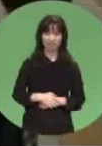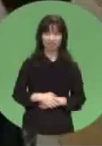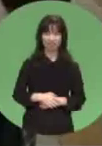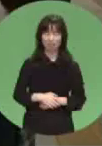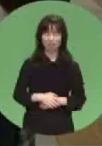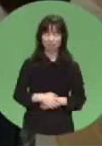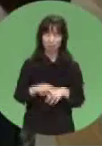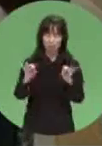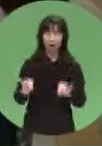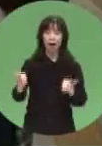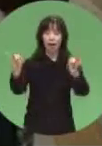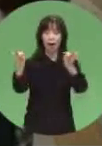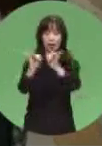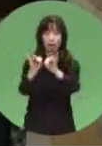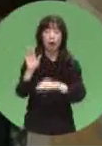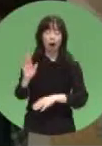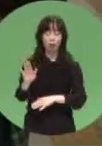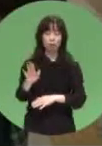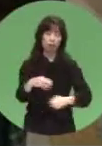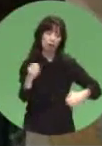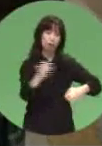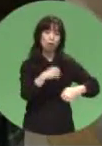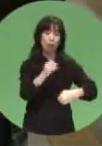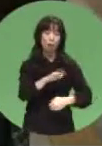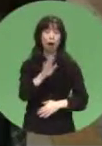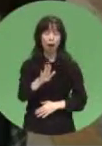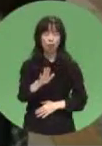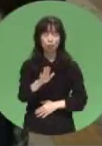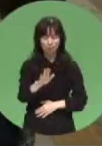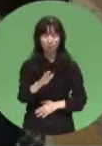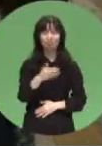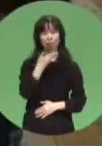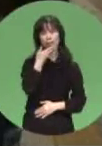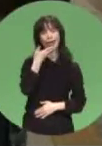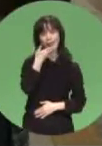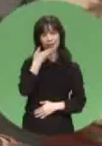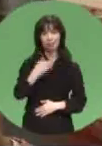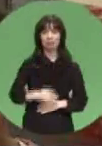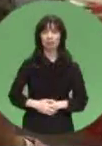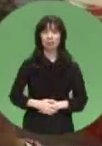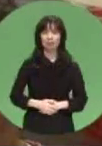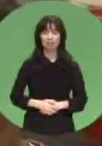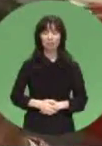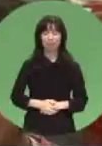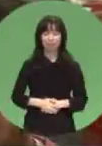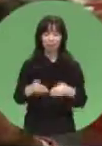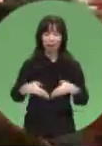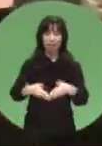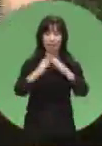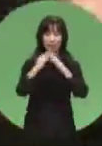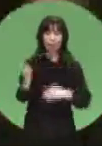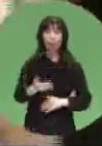そうですね、百貨店もあるしスーパーもあるし便利だと思いますね。 こうでき